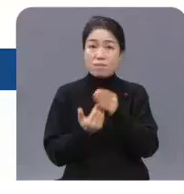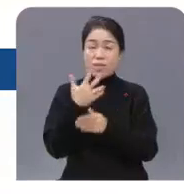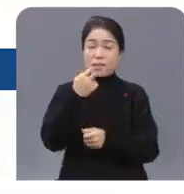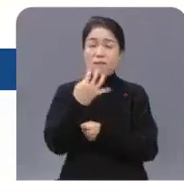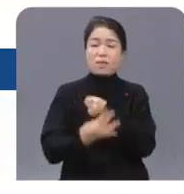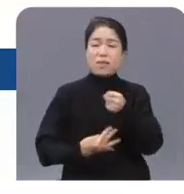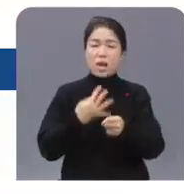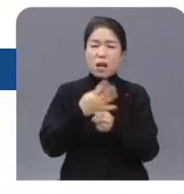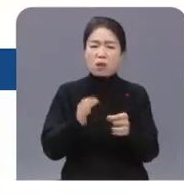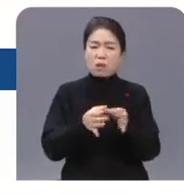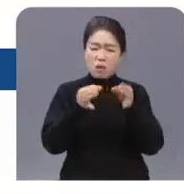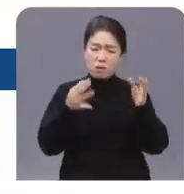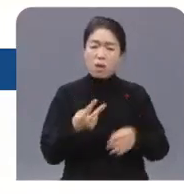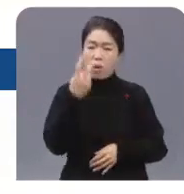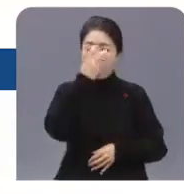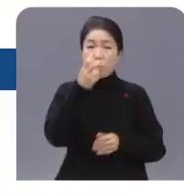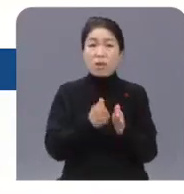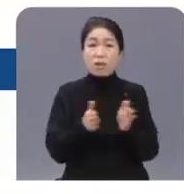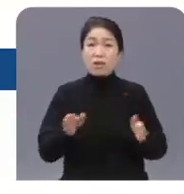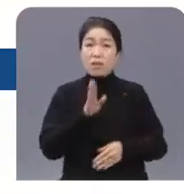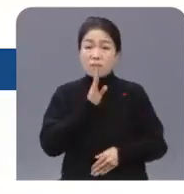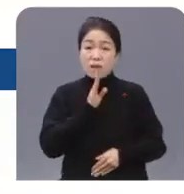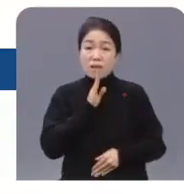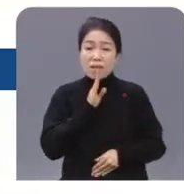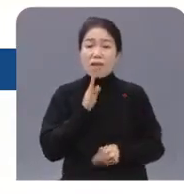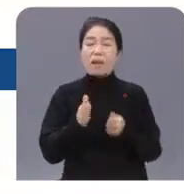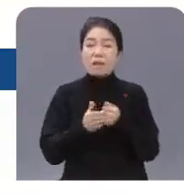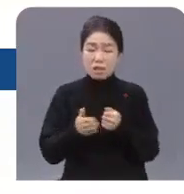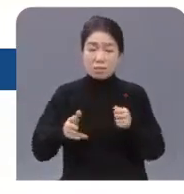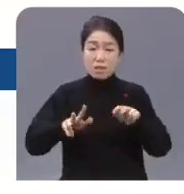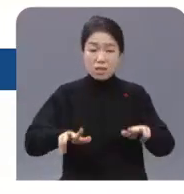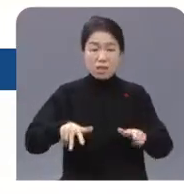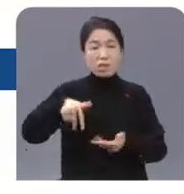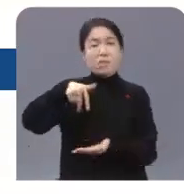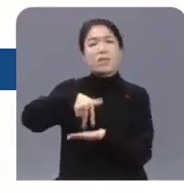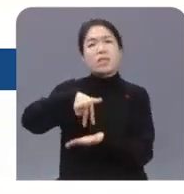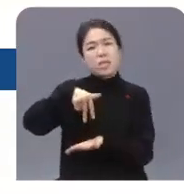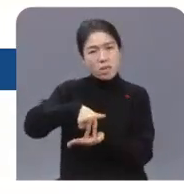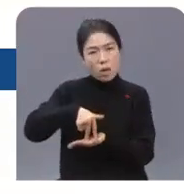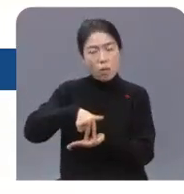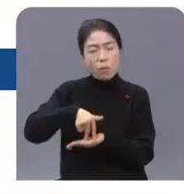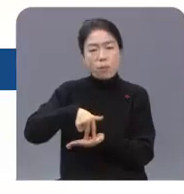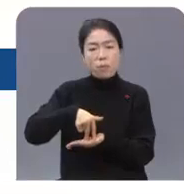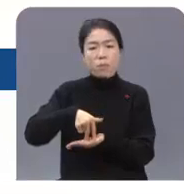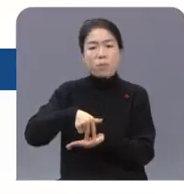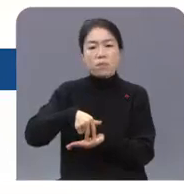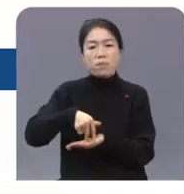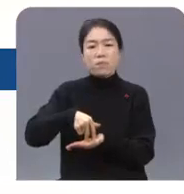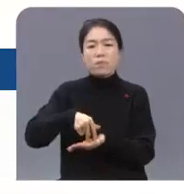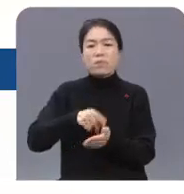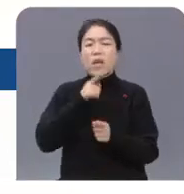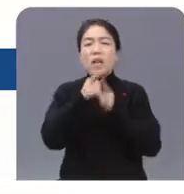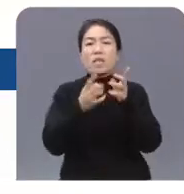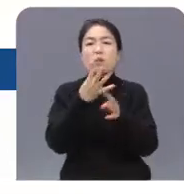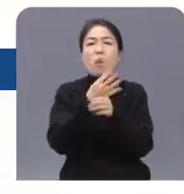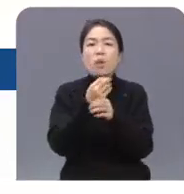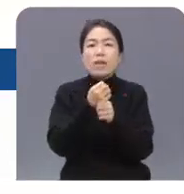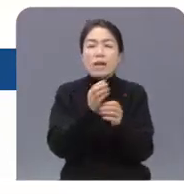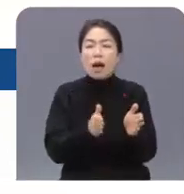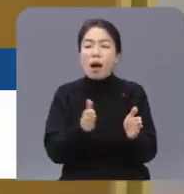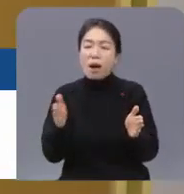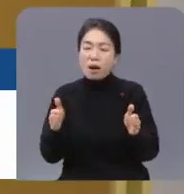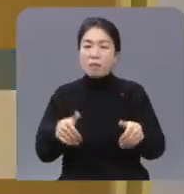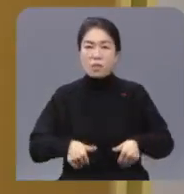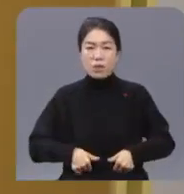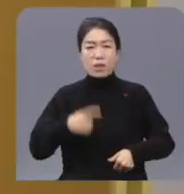지금 74년 만에 조사가 이루어지고 있는 거기 때문에 지금 우리의 시점에서이 신고기간을 생각해야